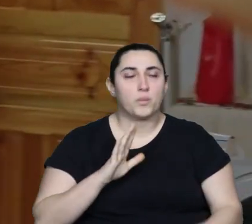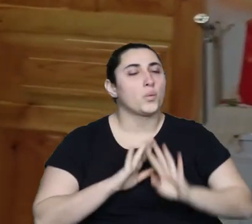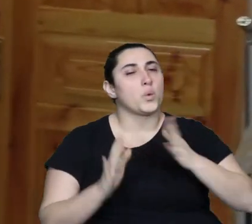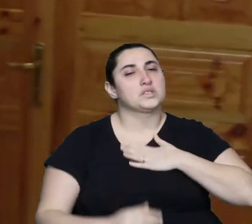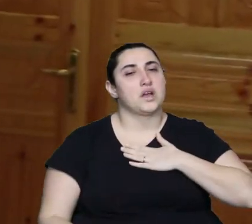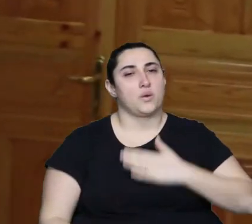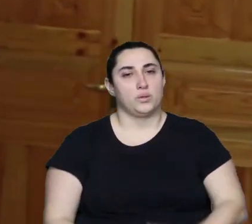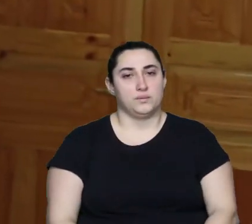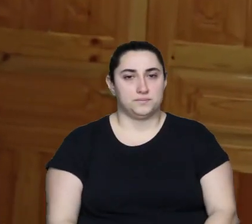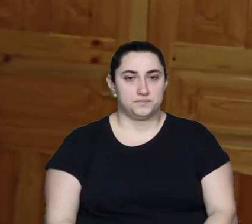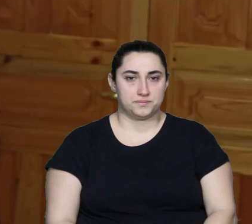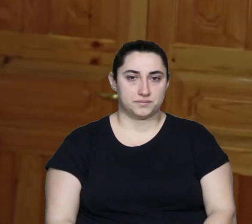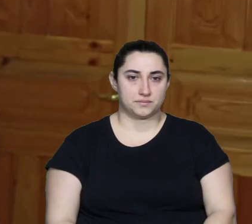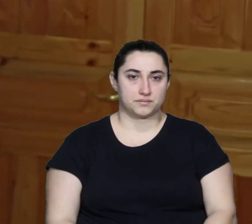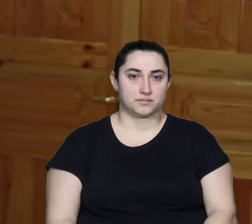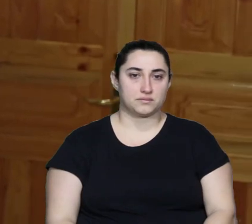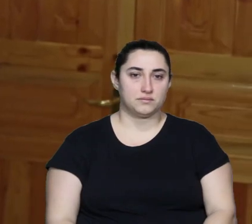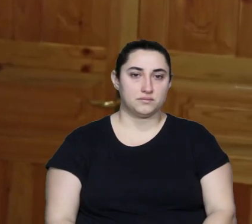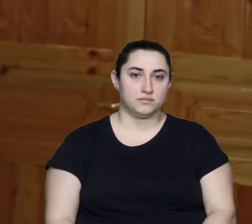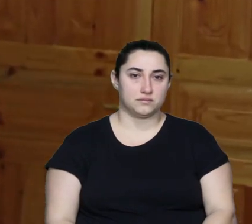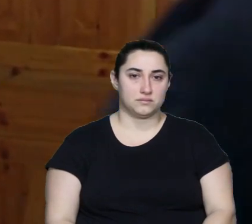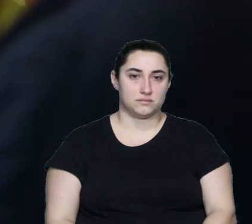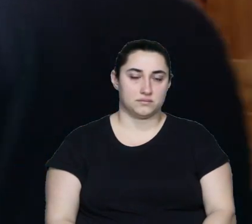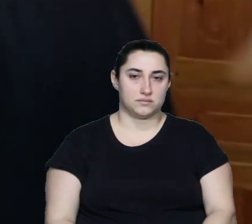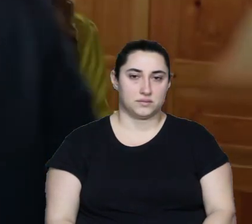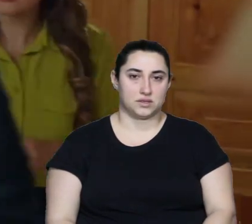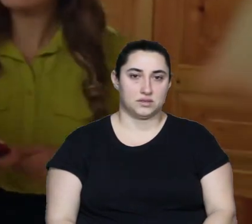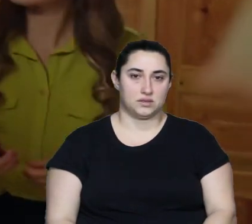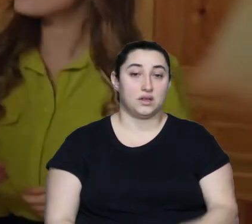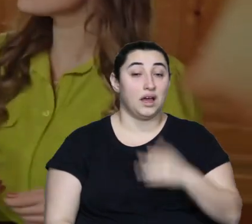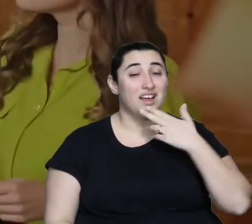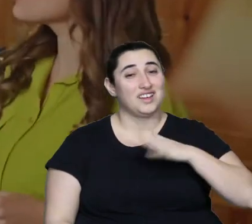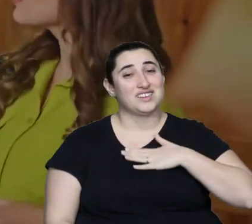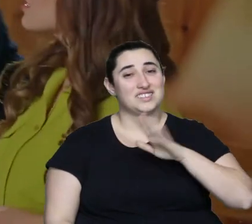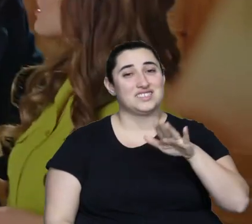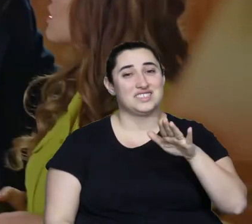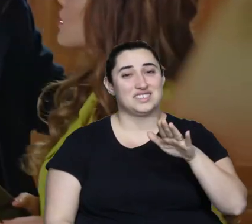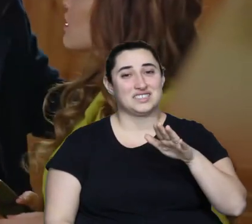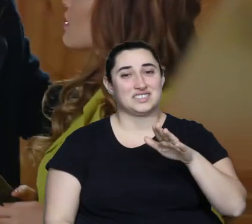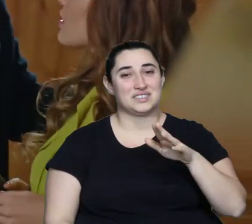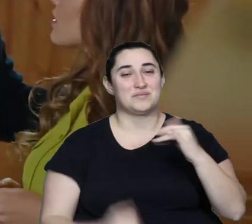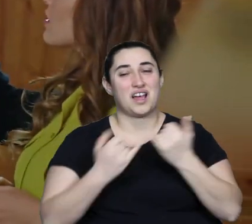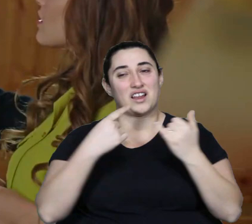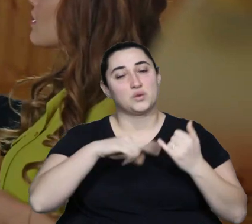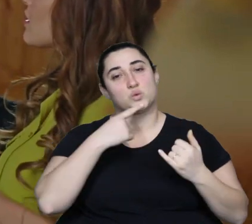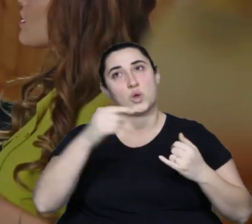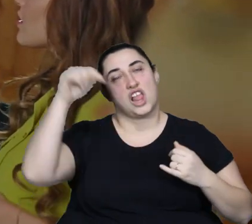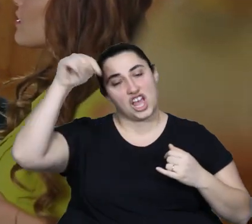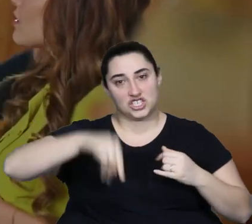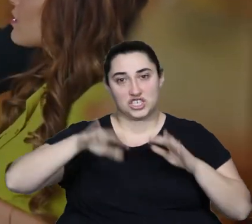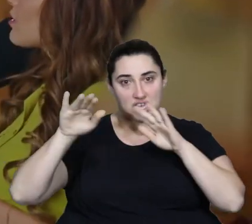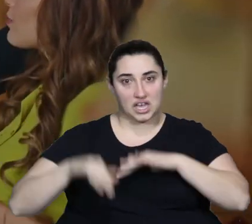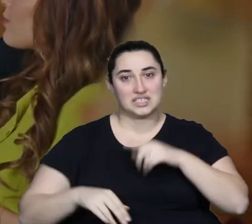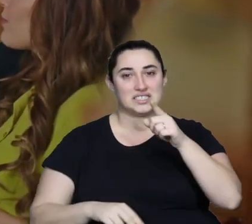ol. Burcu pembe çantadan telefonunu aldı. Kızım. Kardeşlerine de söyle aşağı